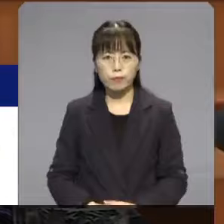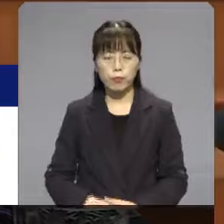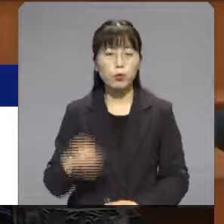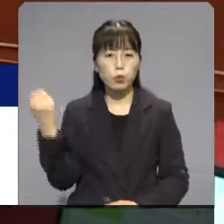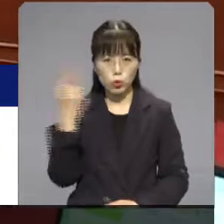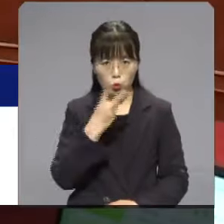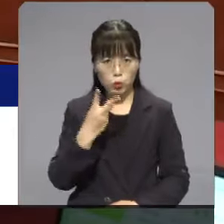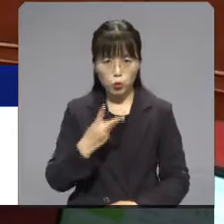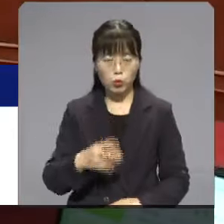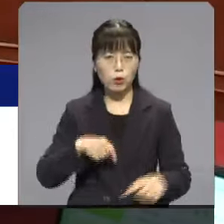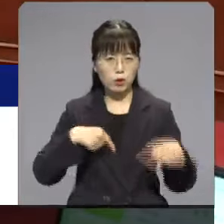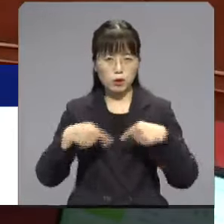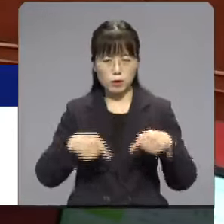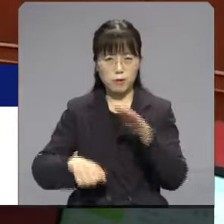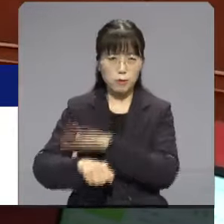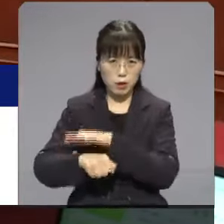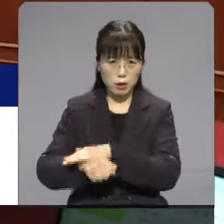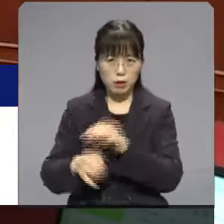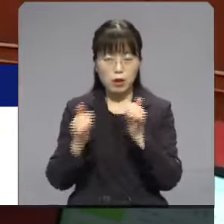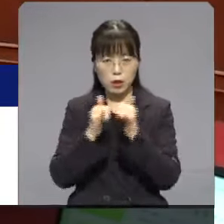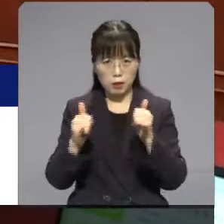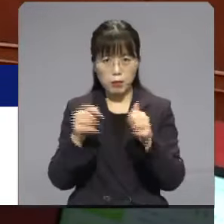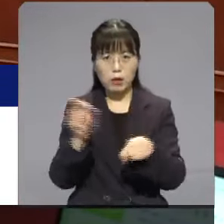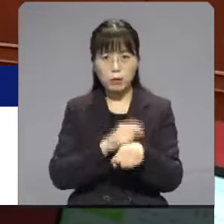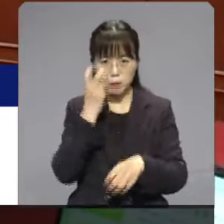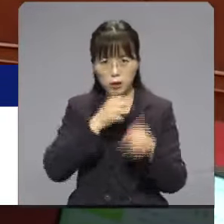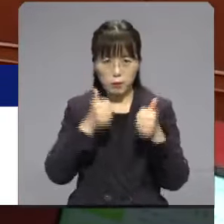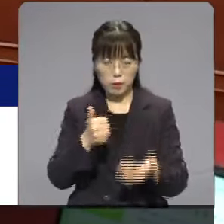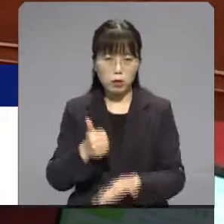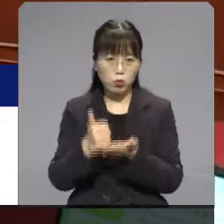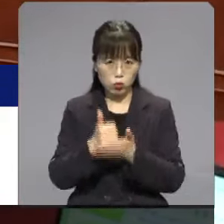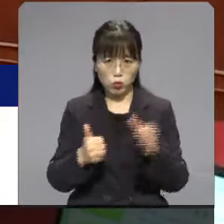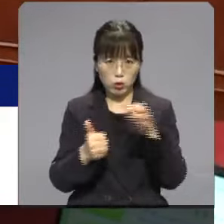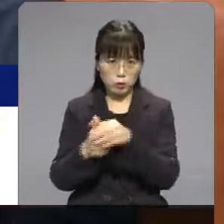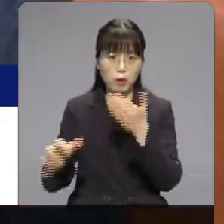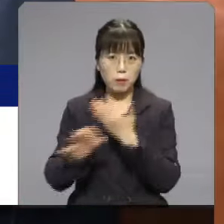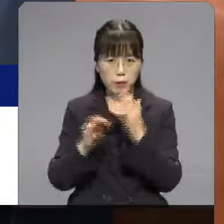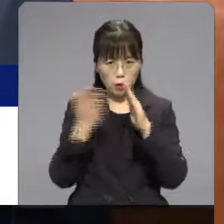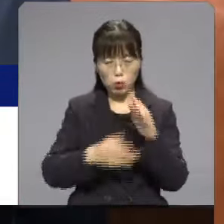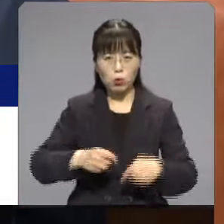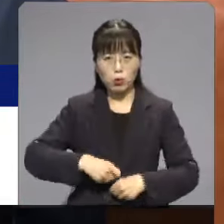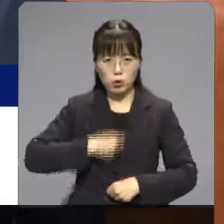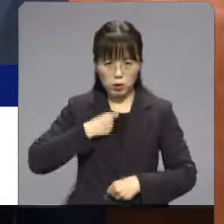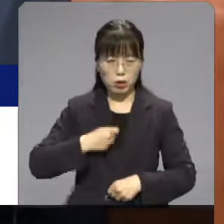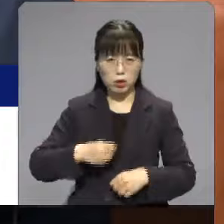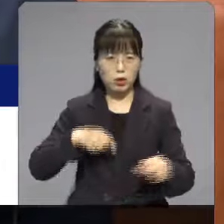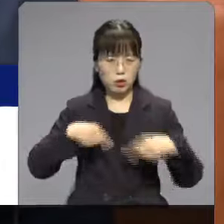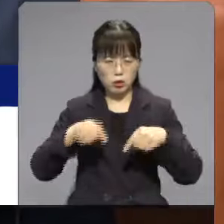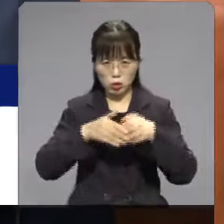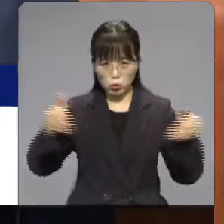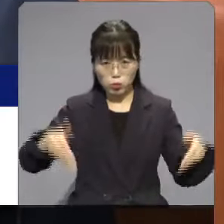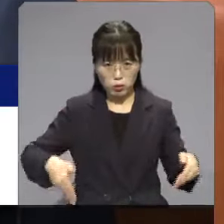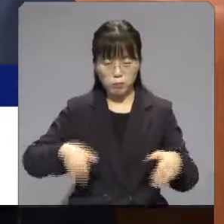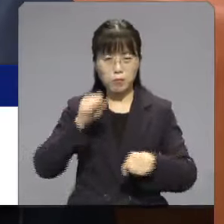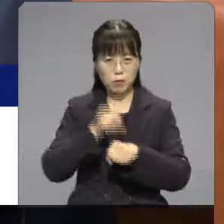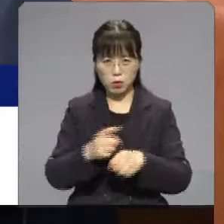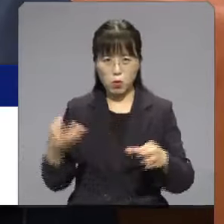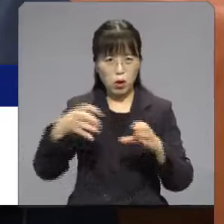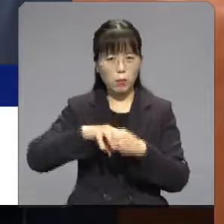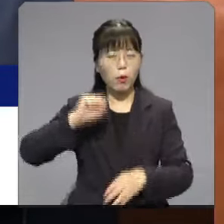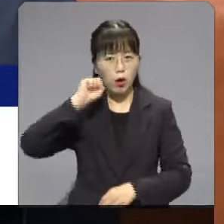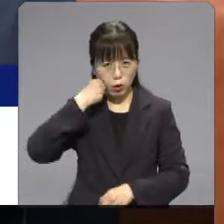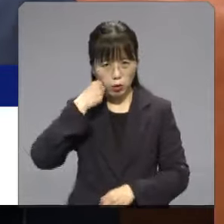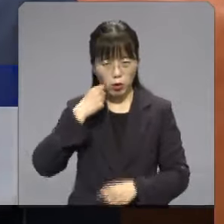그러면서 정치 편향적인 인사가 특별 검사로 추천 임명되면 공정성과 정치적인 중립 확보가 불가능할